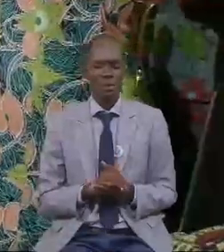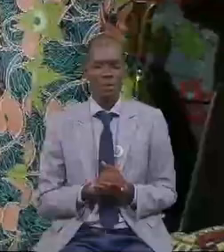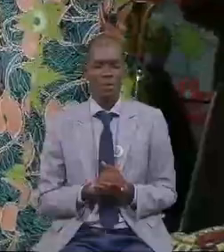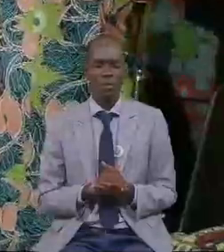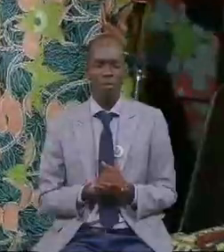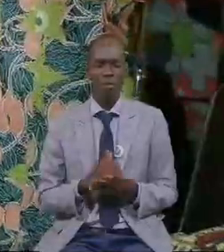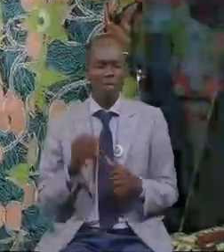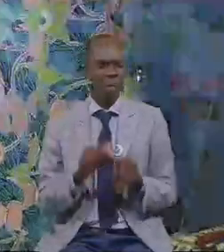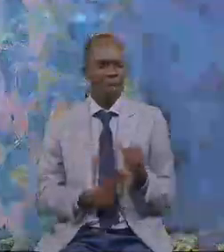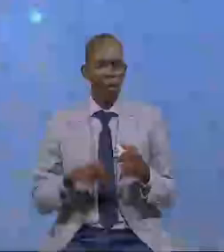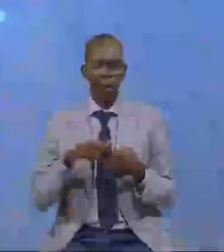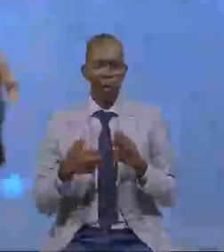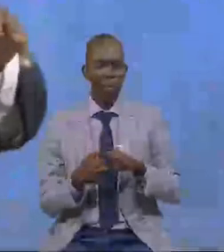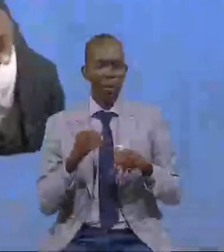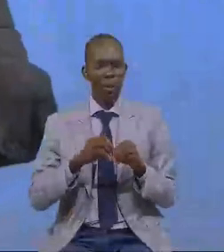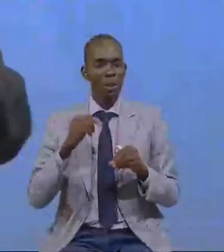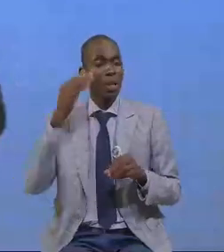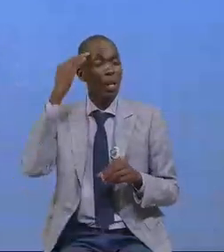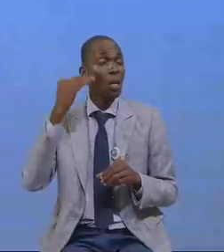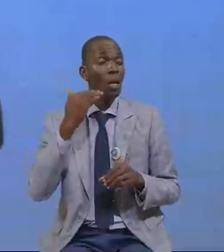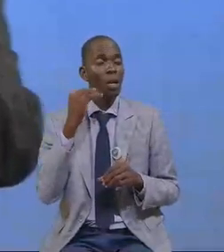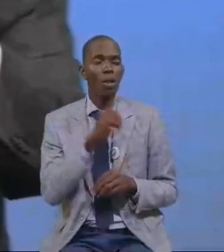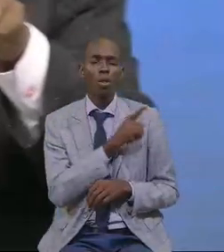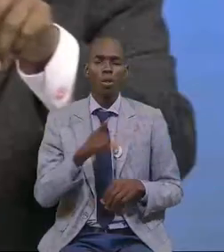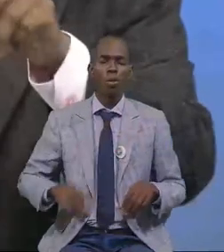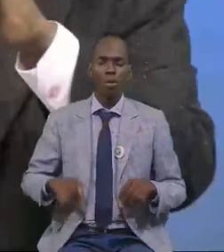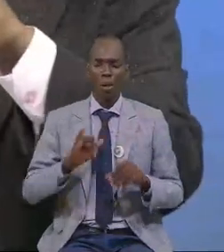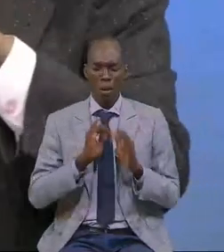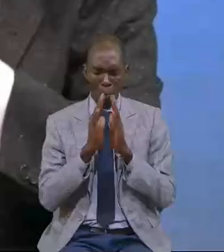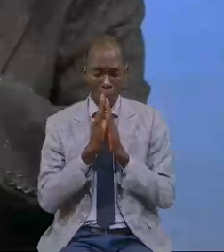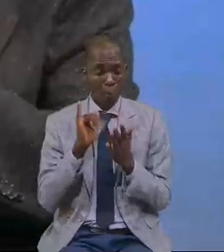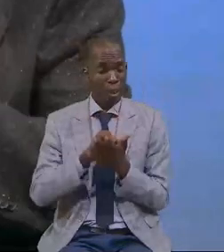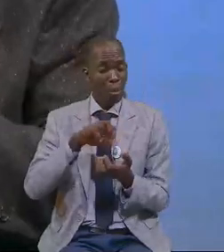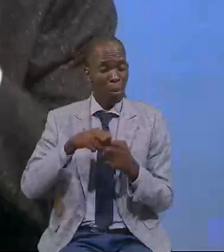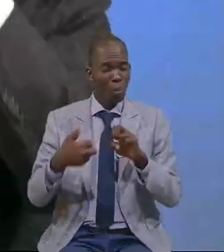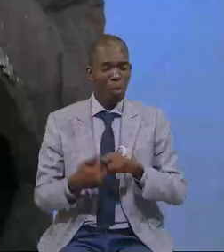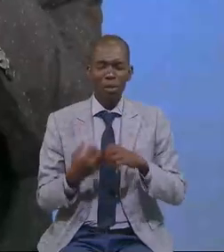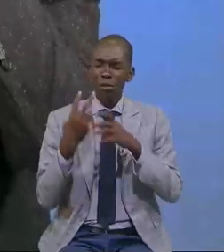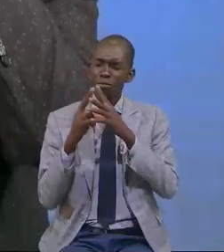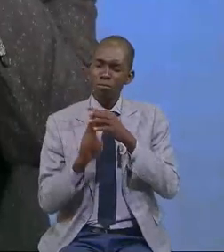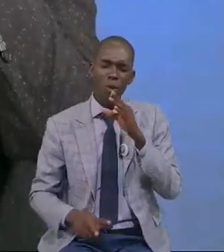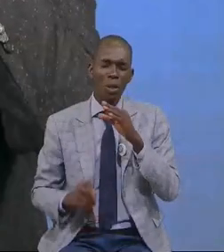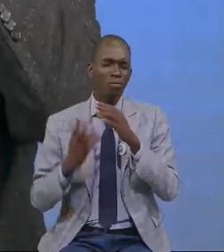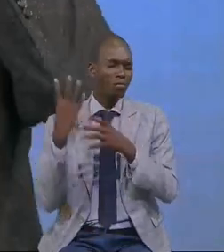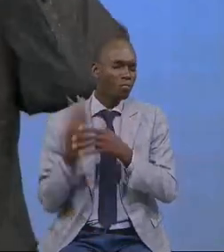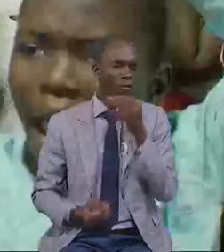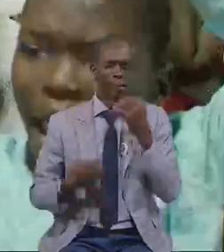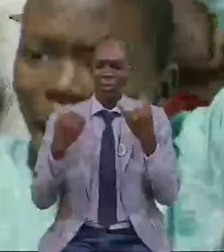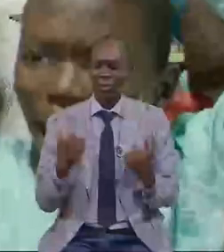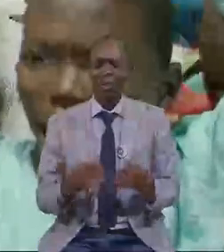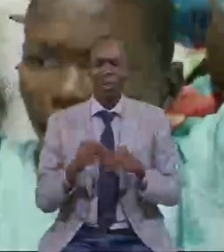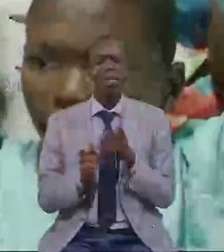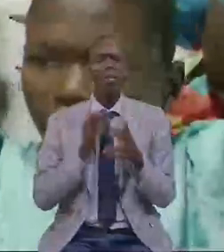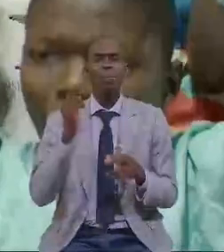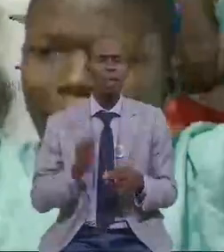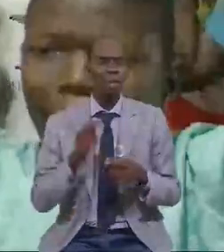Tout problème dans la tête, Seigneur, je prie que le problème là disparaisse maintenant au nom de Jésus-Christ.